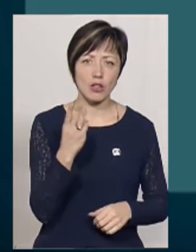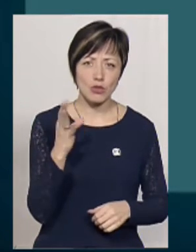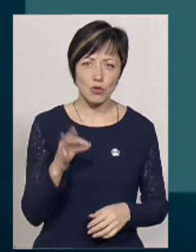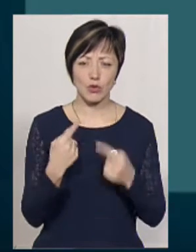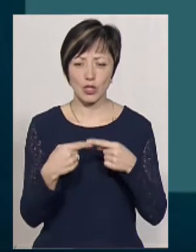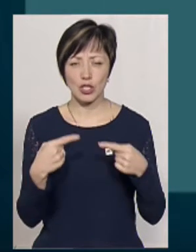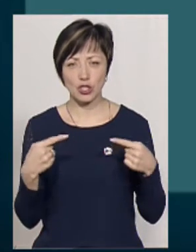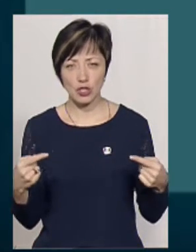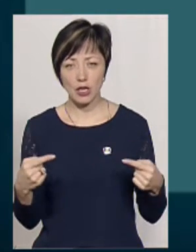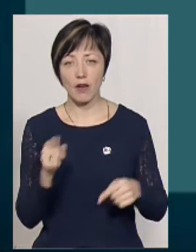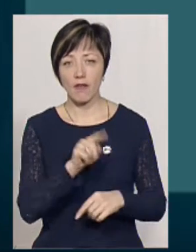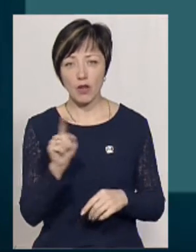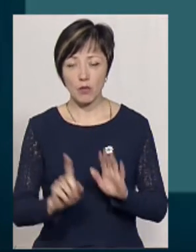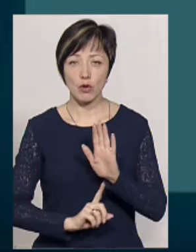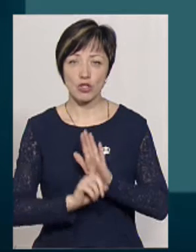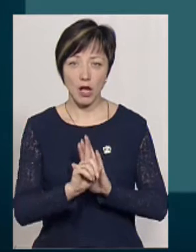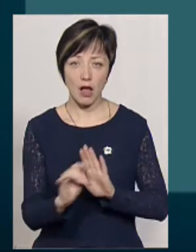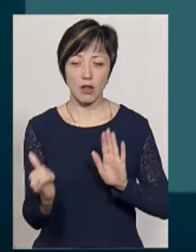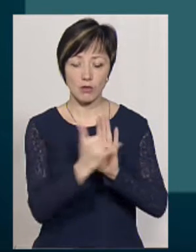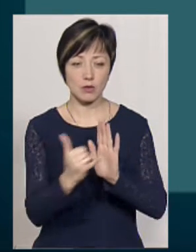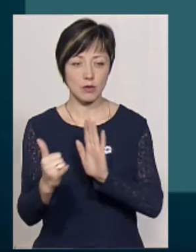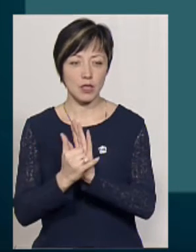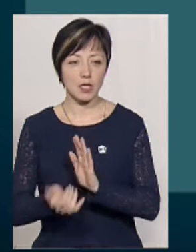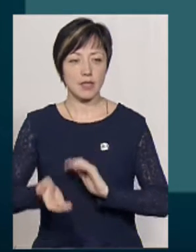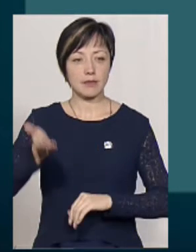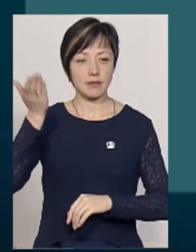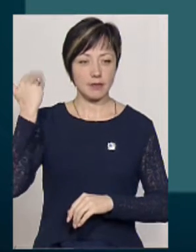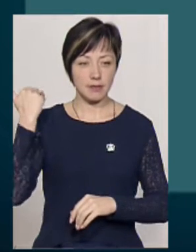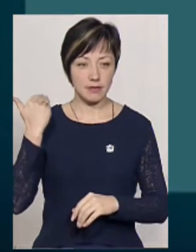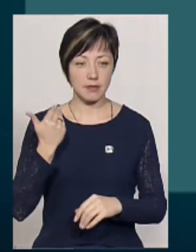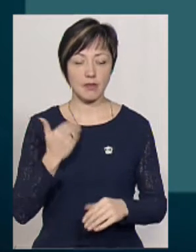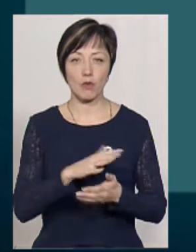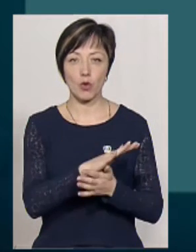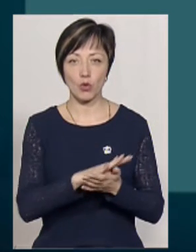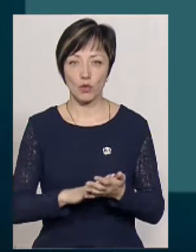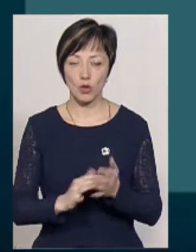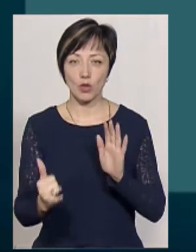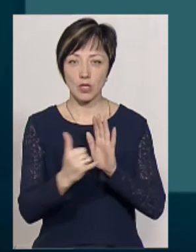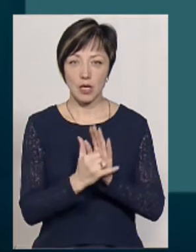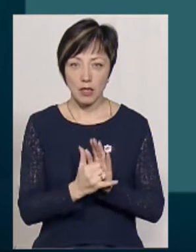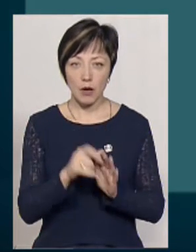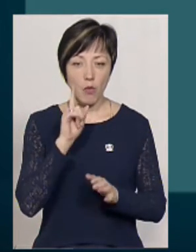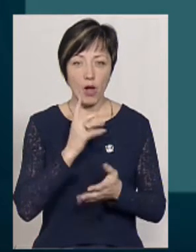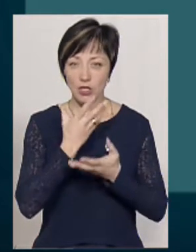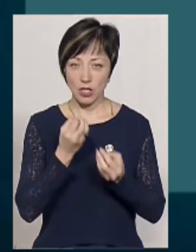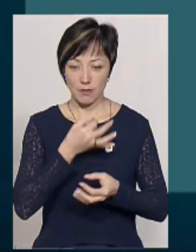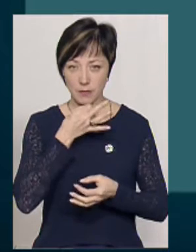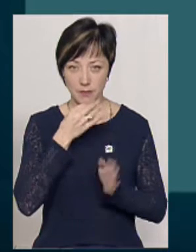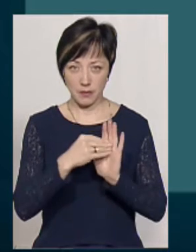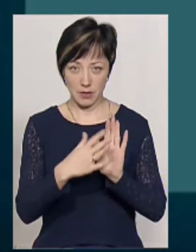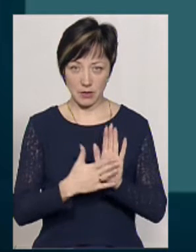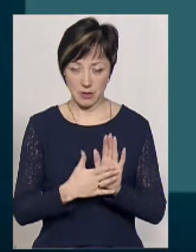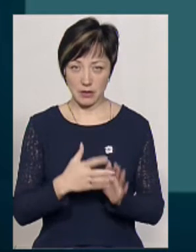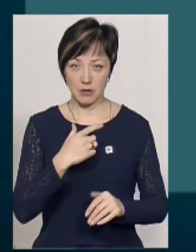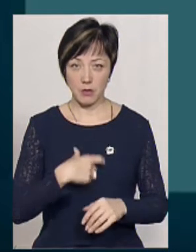інших. І вони почали їх розміщати ще задовго до виборів, продовжують їх розміщати, поки вони зареєструвалися. Формально це